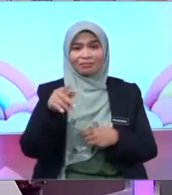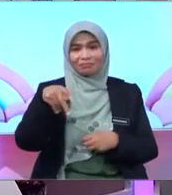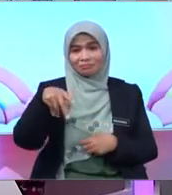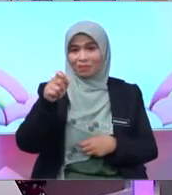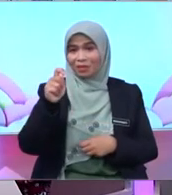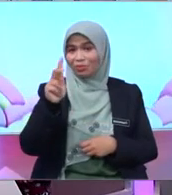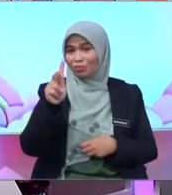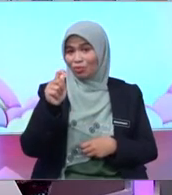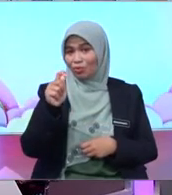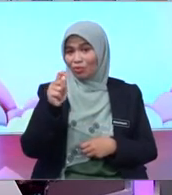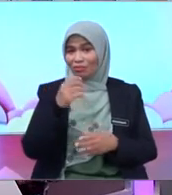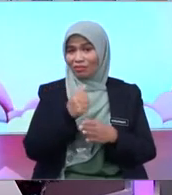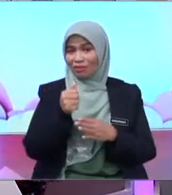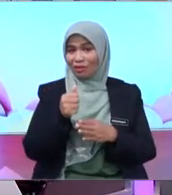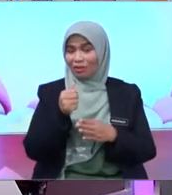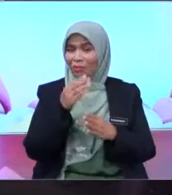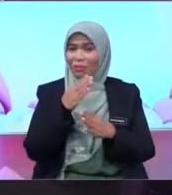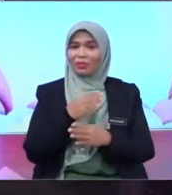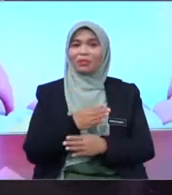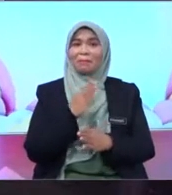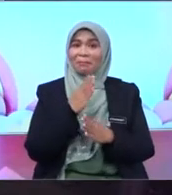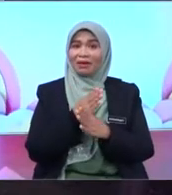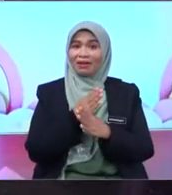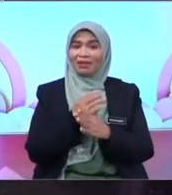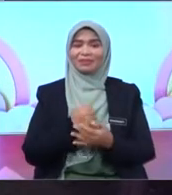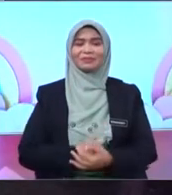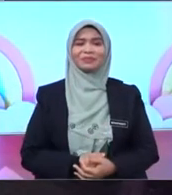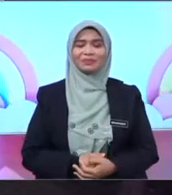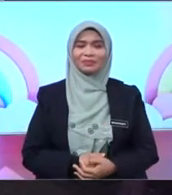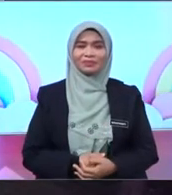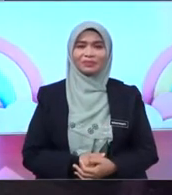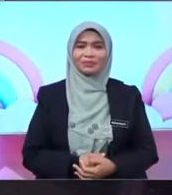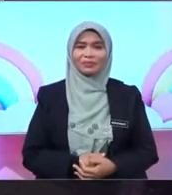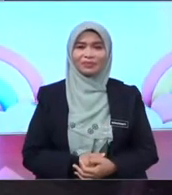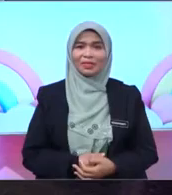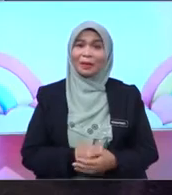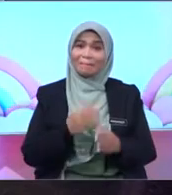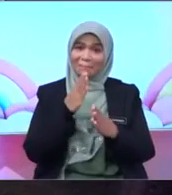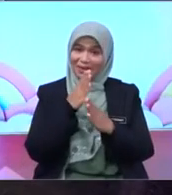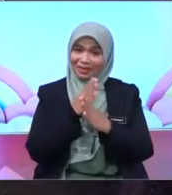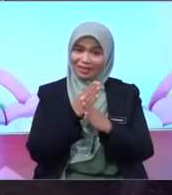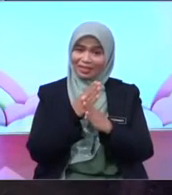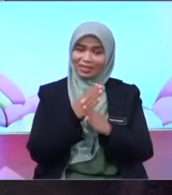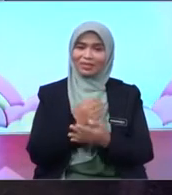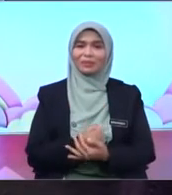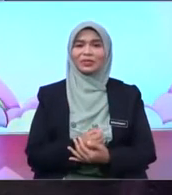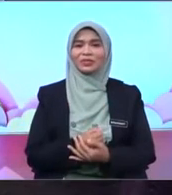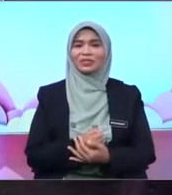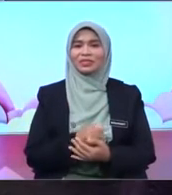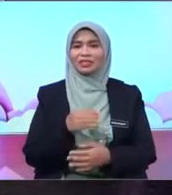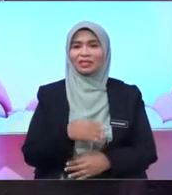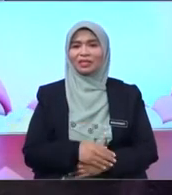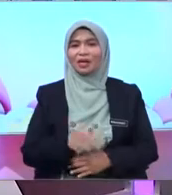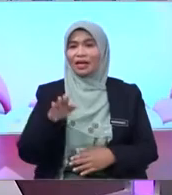Q betul balapan tadi air ah benar-benar file